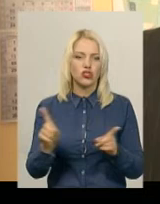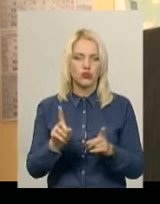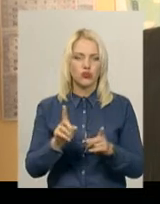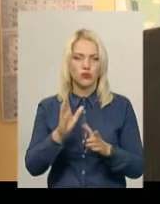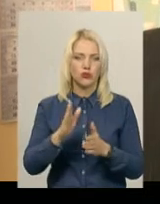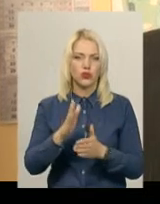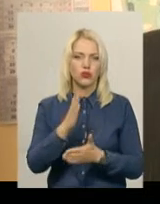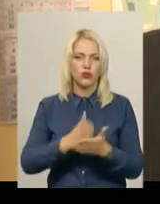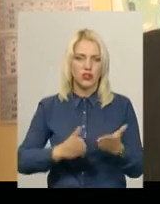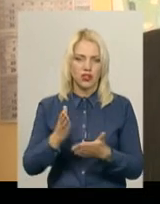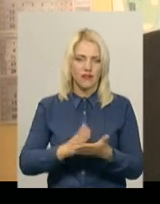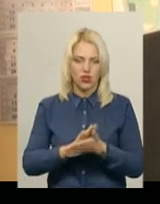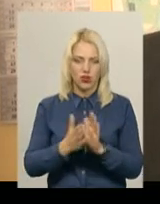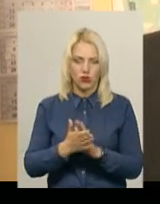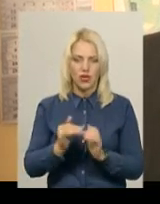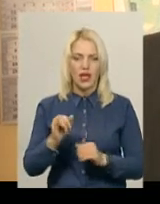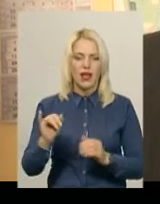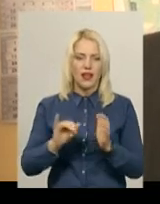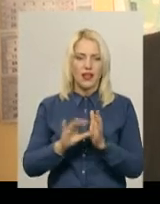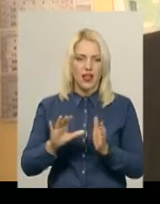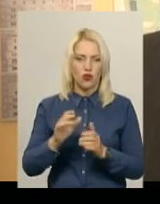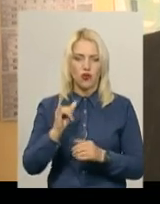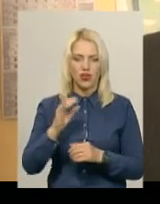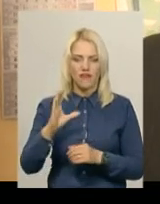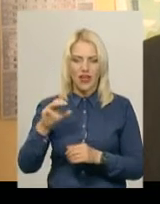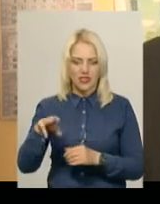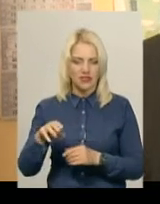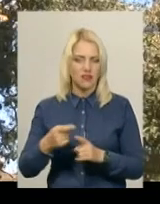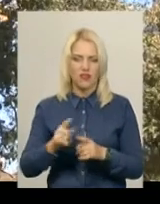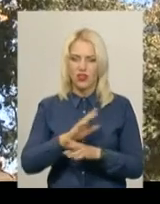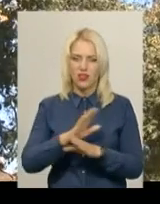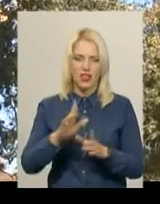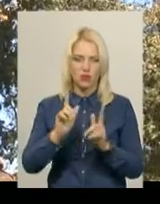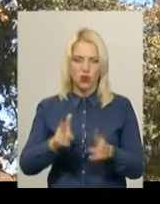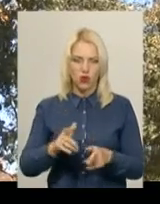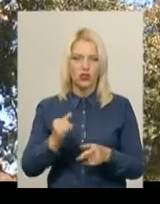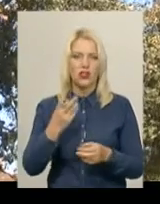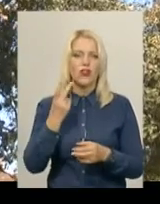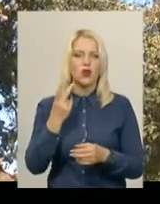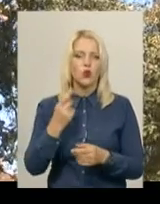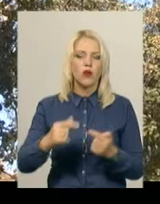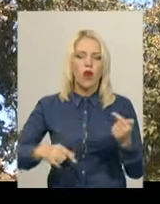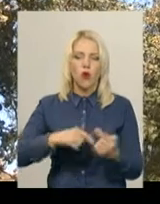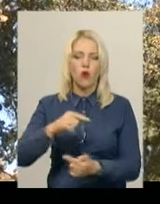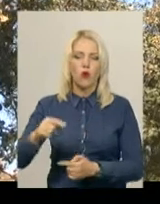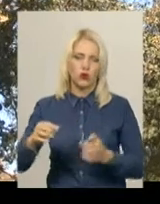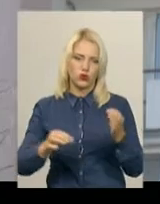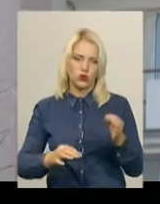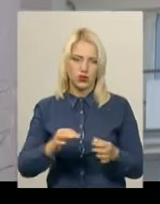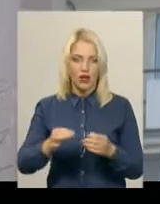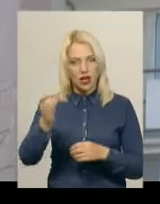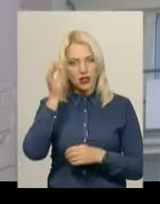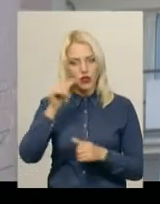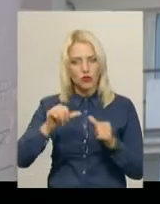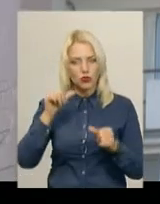Енергоінвест, звичайно, не погодився з цим, проходимо вже друге коло судів. Нагадаємо, минулого року через борги нафтогазу «Шепетівка